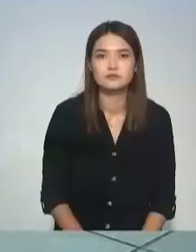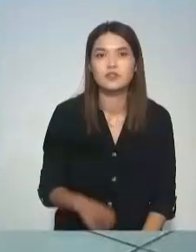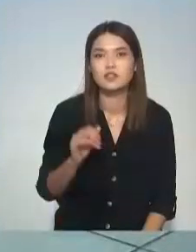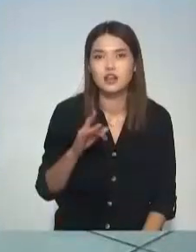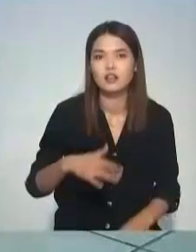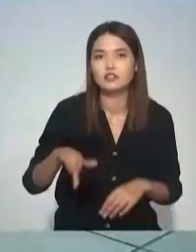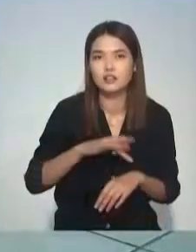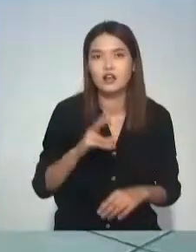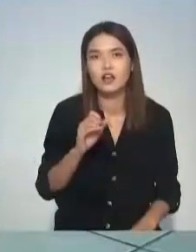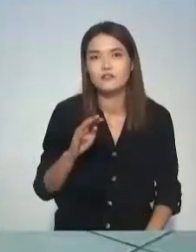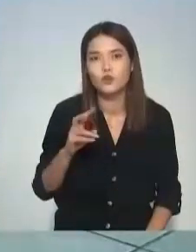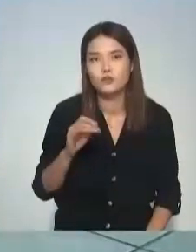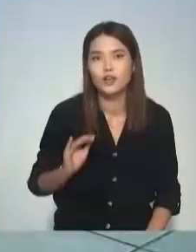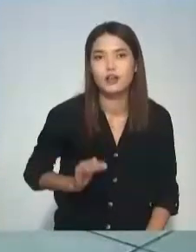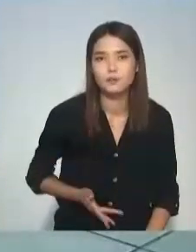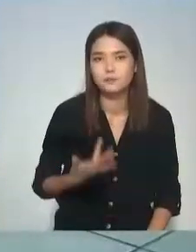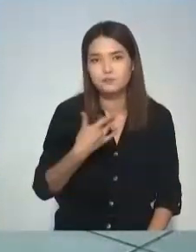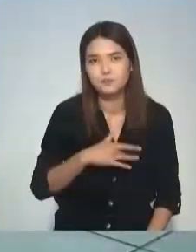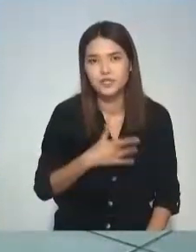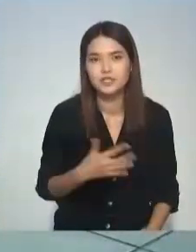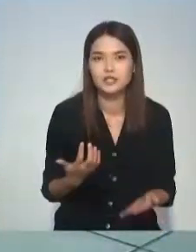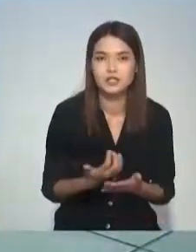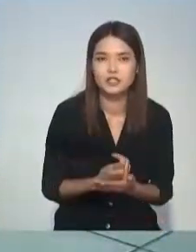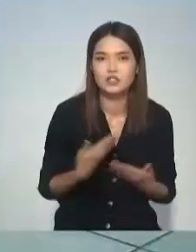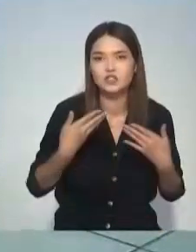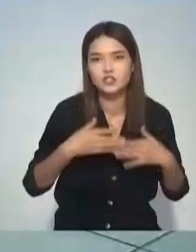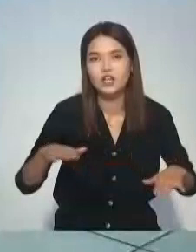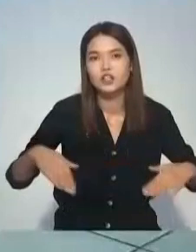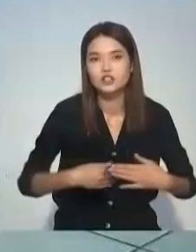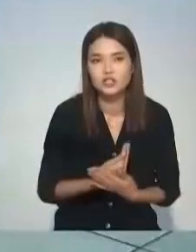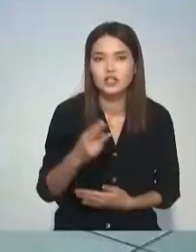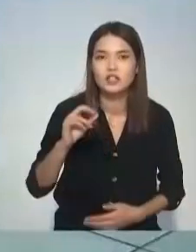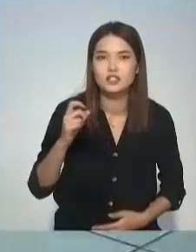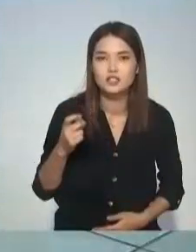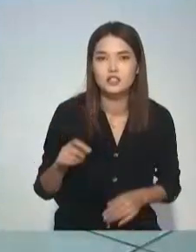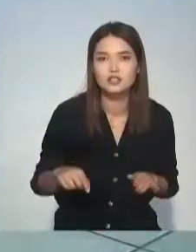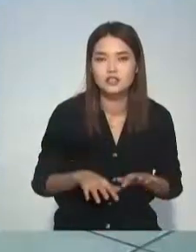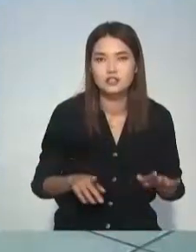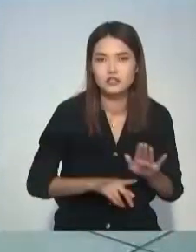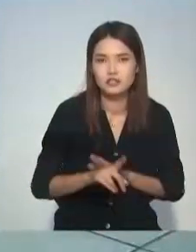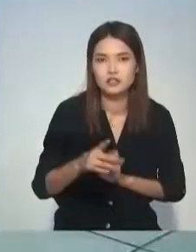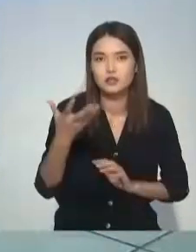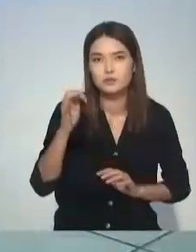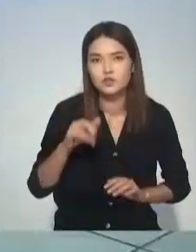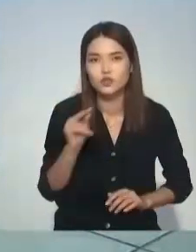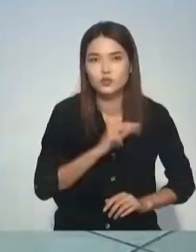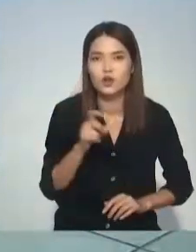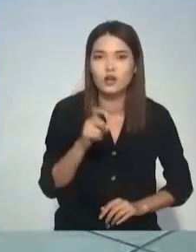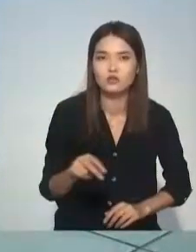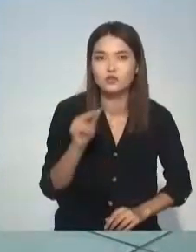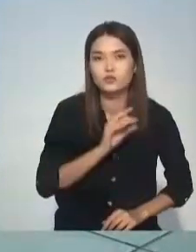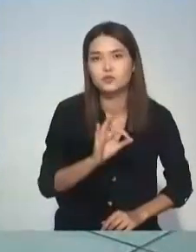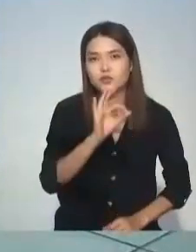Тараз қаласында Қазфосфат компаниясының минералды тыңайтқыштар шығаратын жаңа цехы іске қосылды. 500-ге жуық адамды